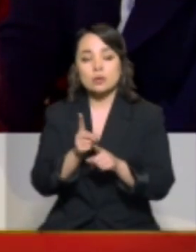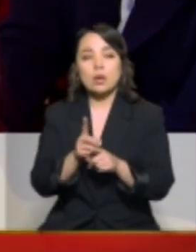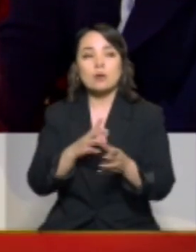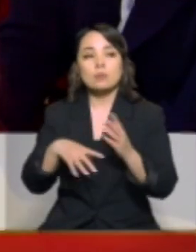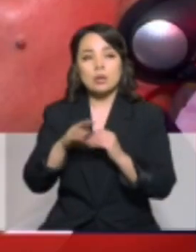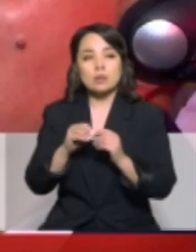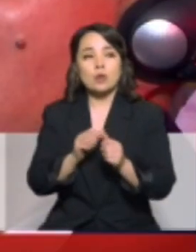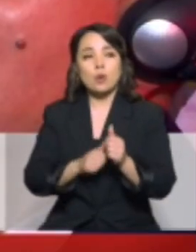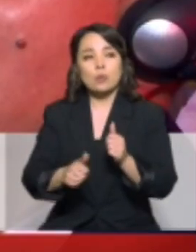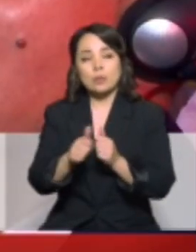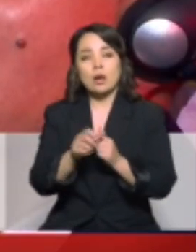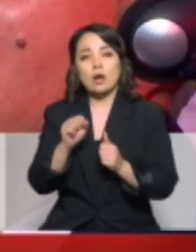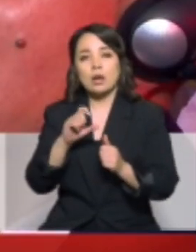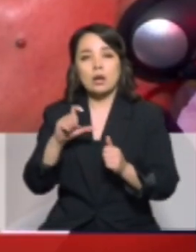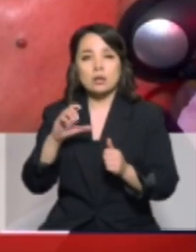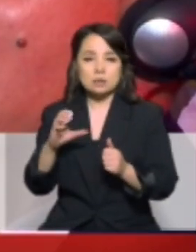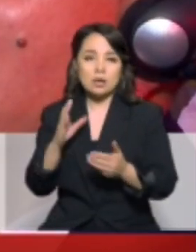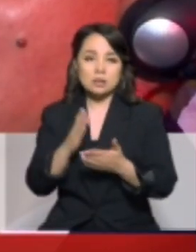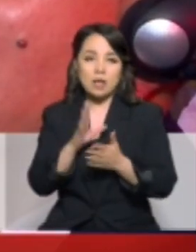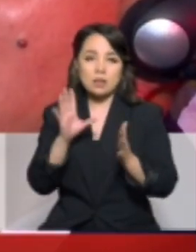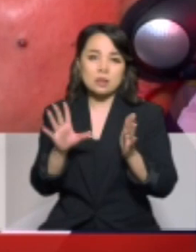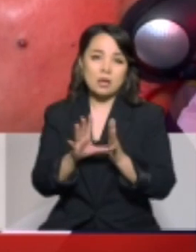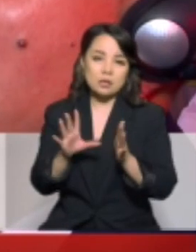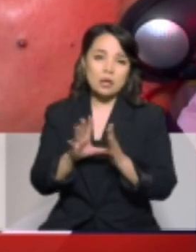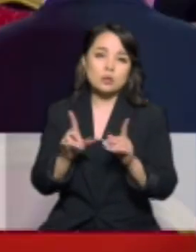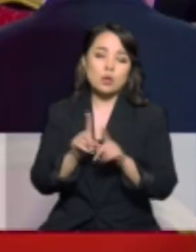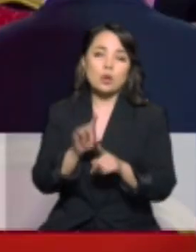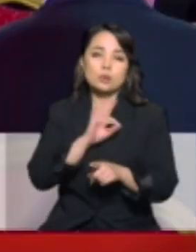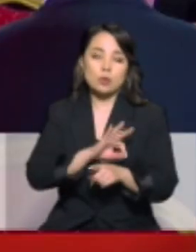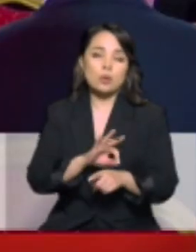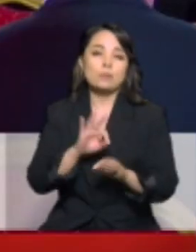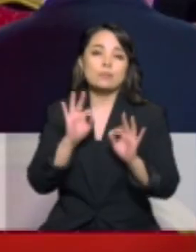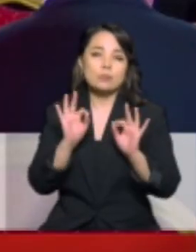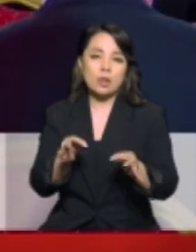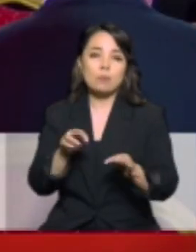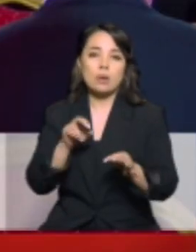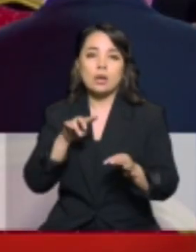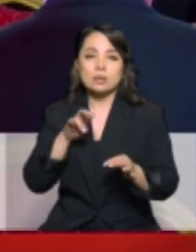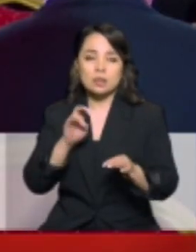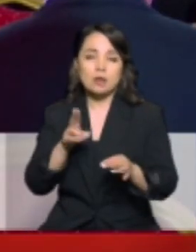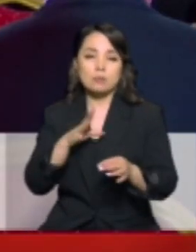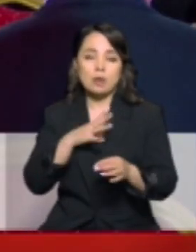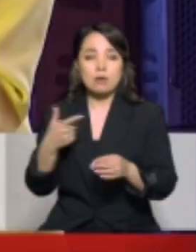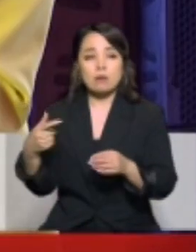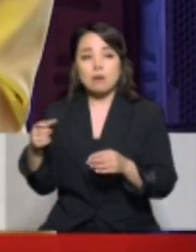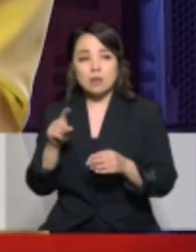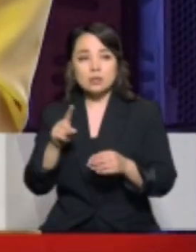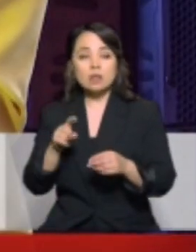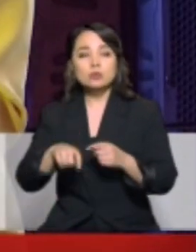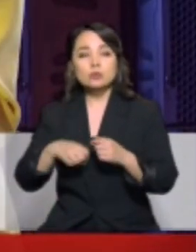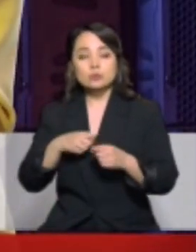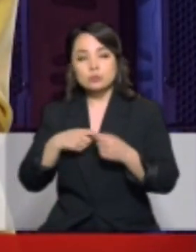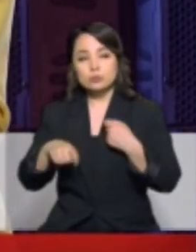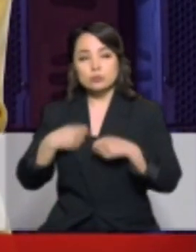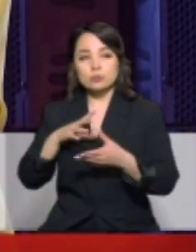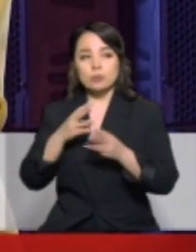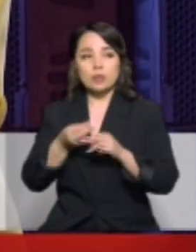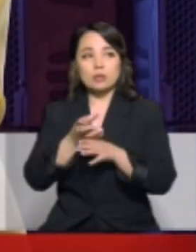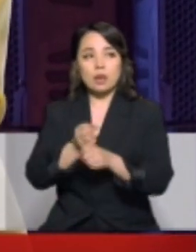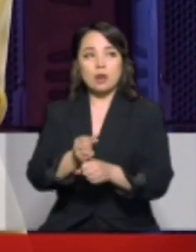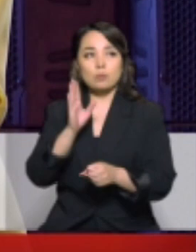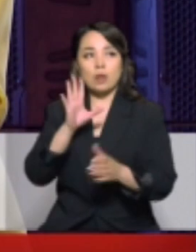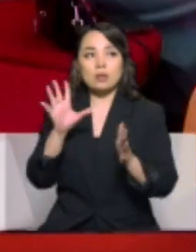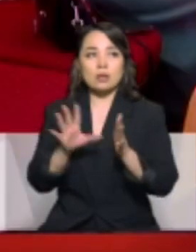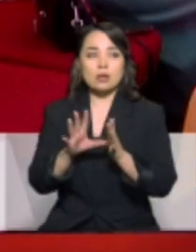өкілдері АЭС электр энергиясын тұрақты әрі тиімді өндіріп, парникті газдар шығындыларын азайтады дейді. Мамандар